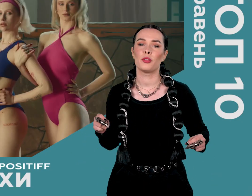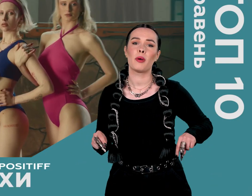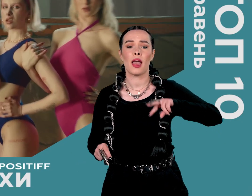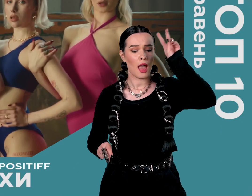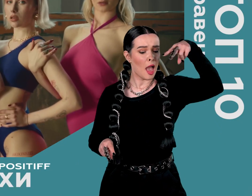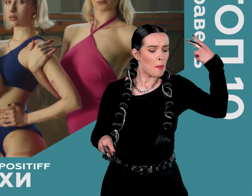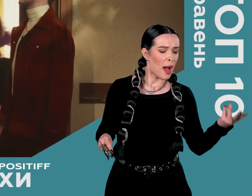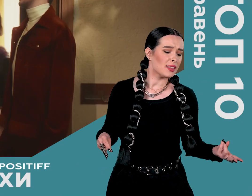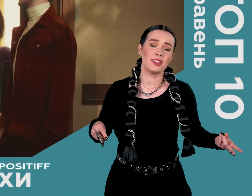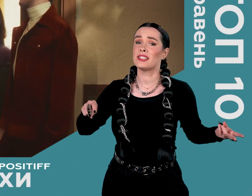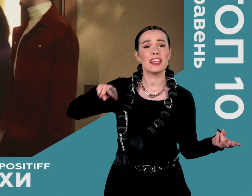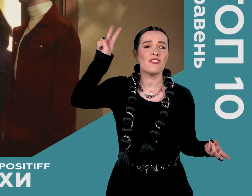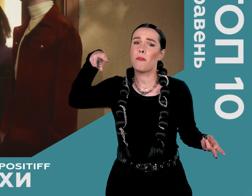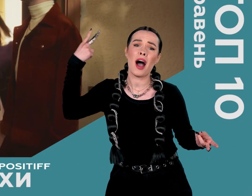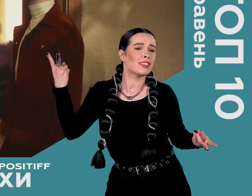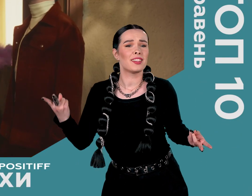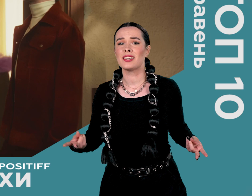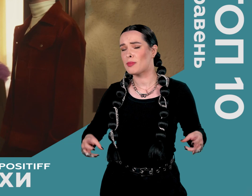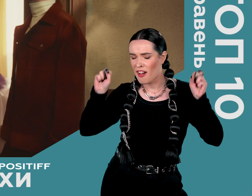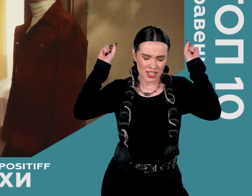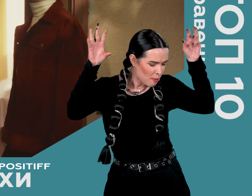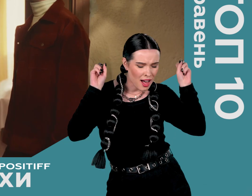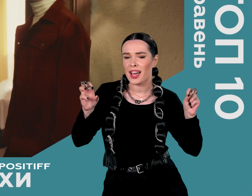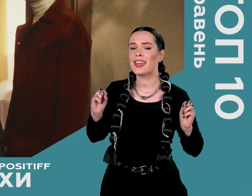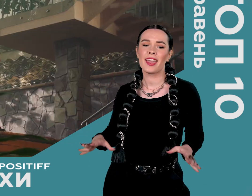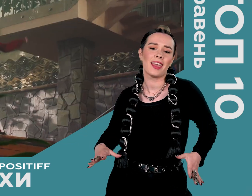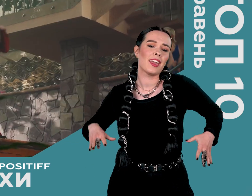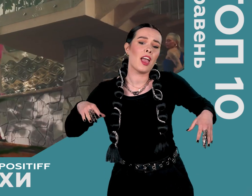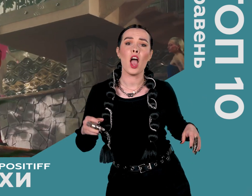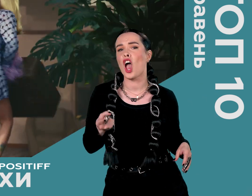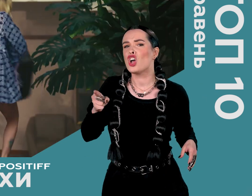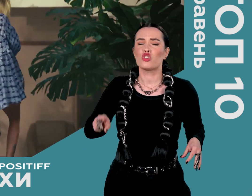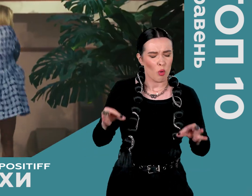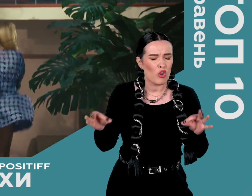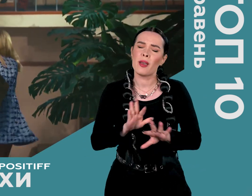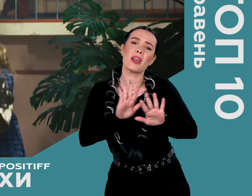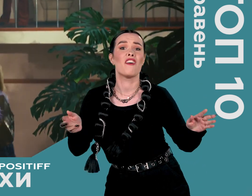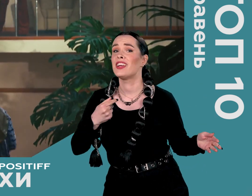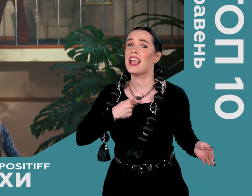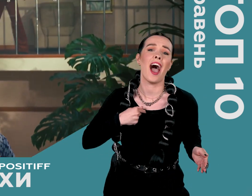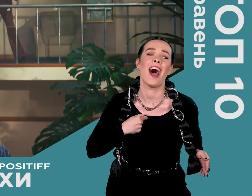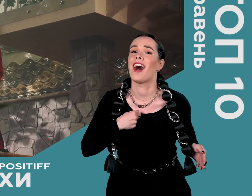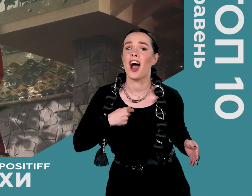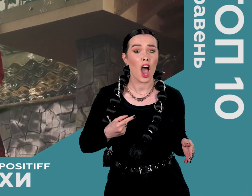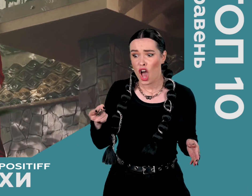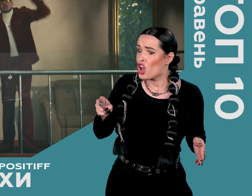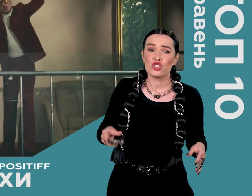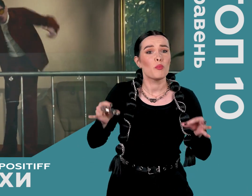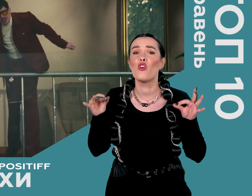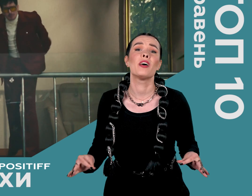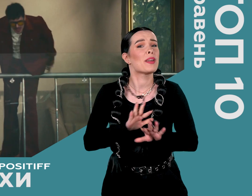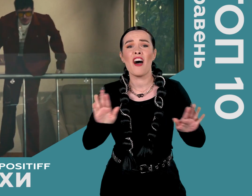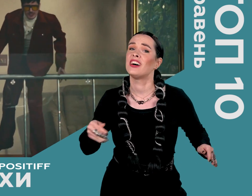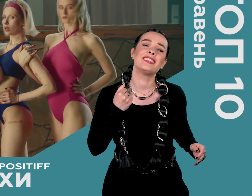по колу ми падали зліва, падали справа, спалахи. Чому не правий я?